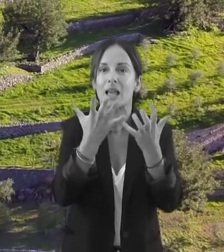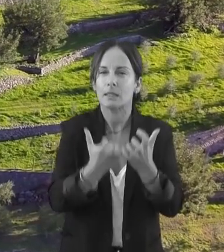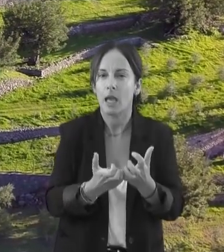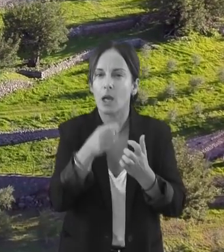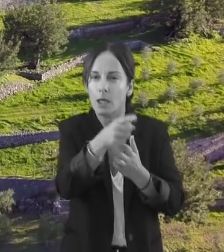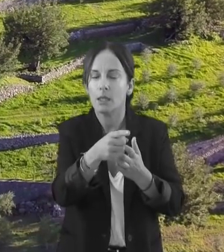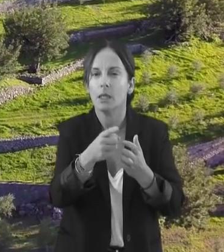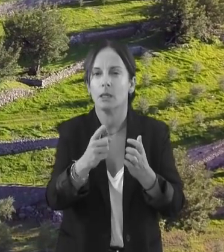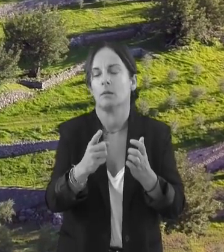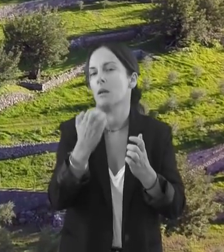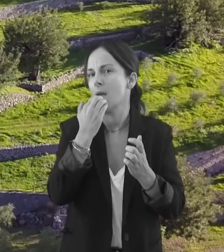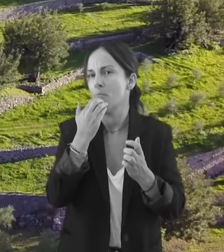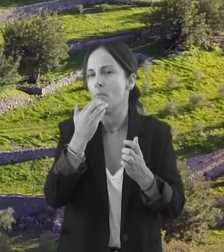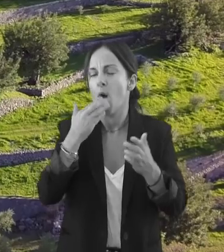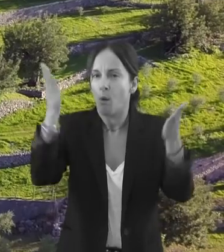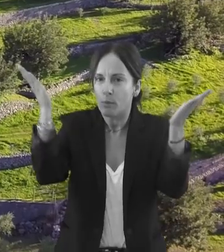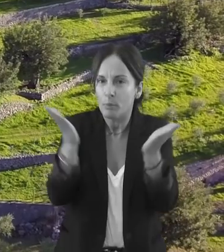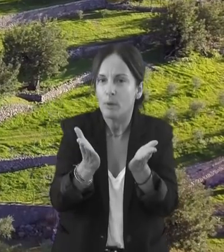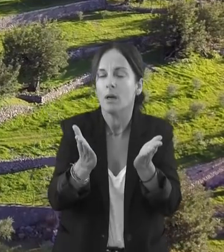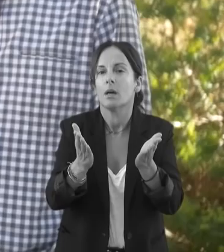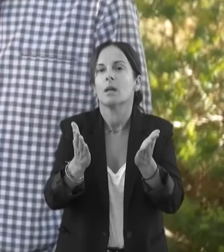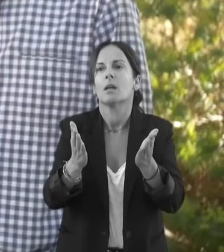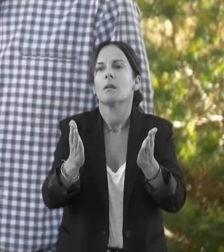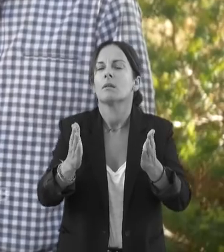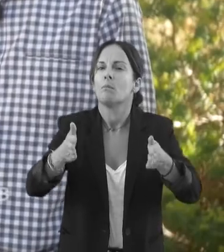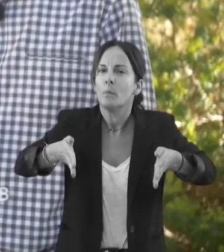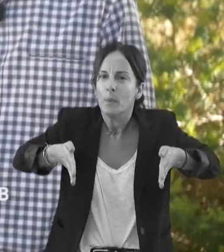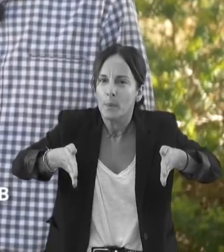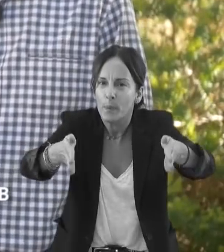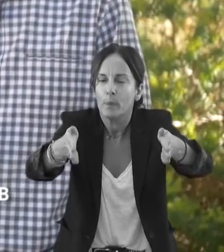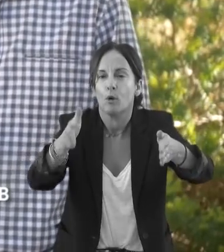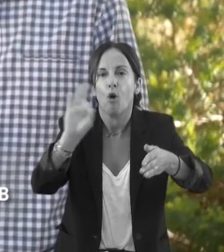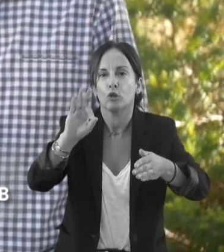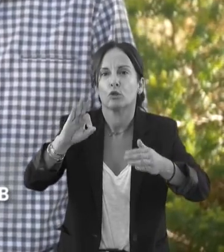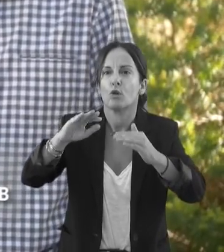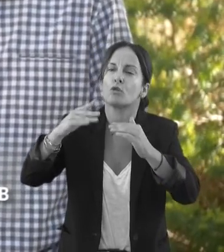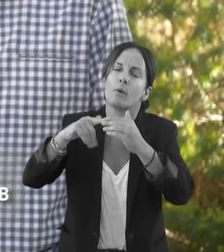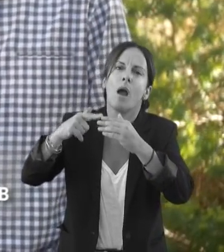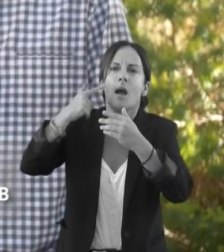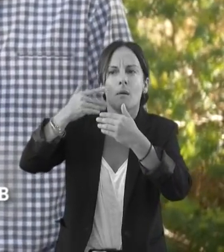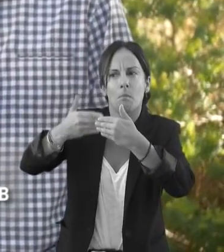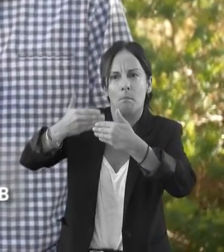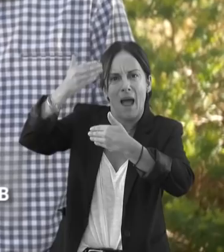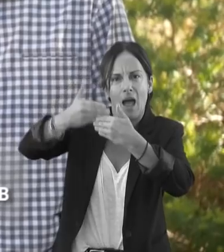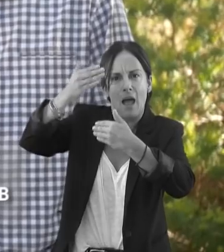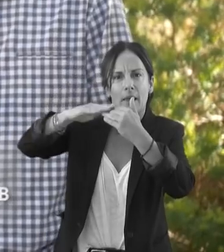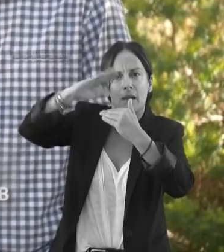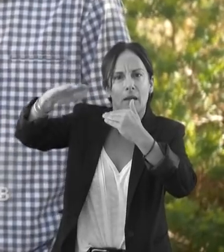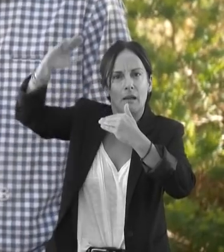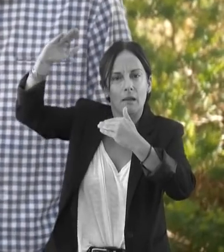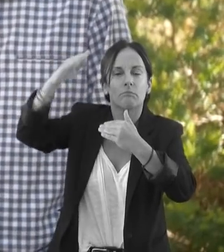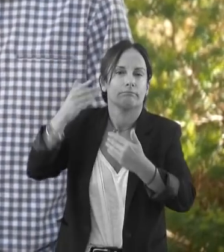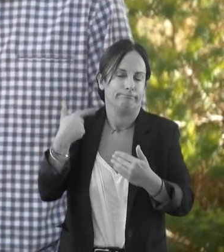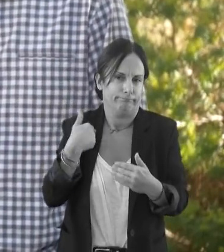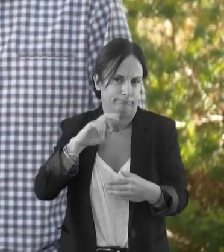marjades. Per l'altra banda, el que vàrem constatar en l'estudi va ser que no es marjar, el